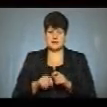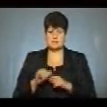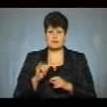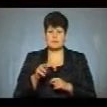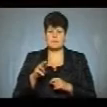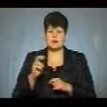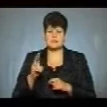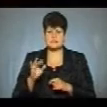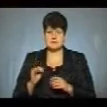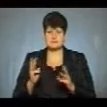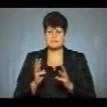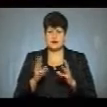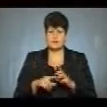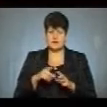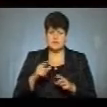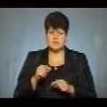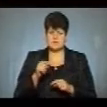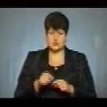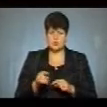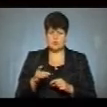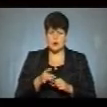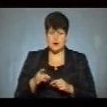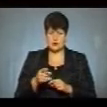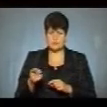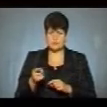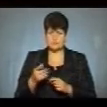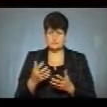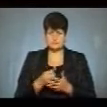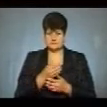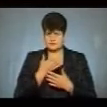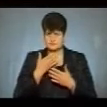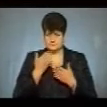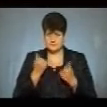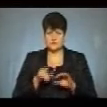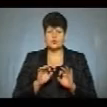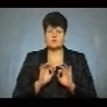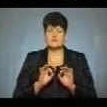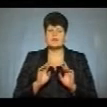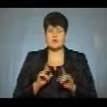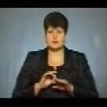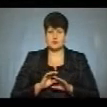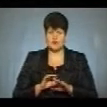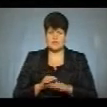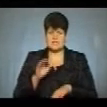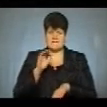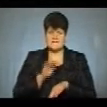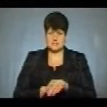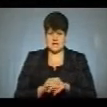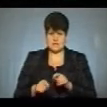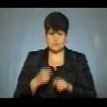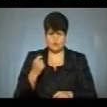Максимів. Спалювання листя у цьому мікрорайоні Тернополя не виявив. Він розповів, як відбувається фіксація